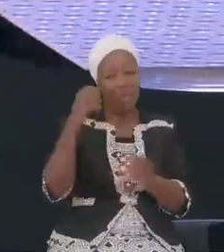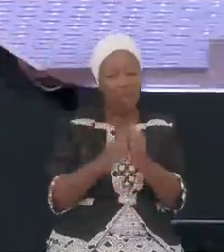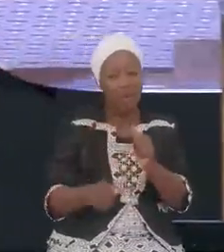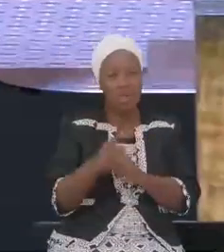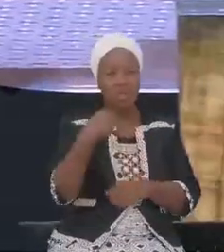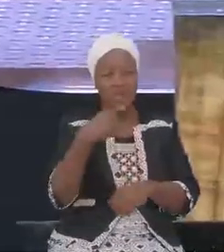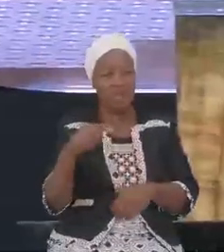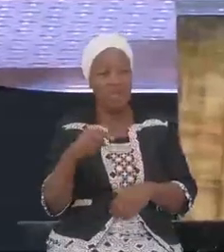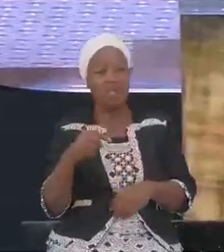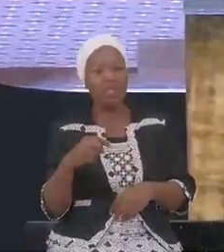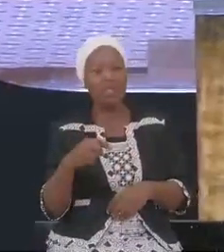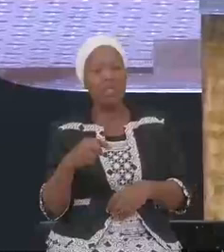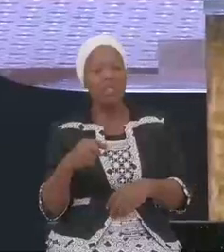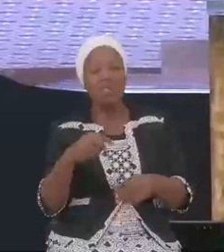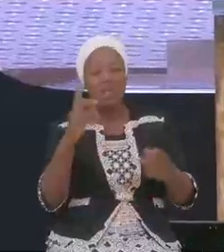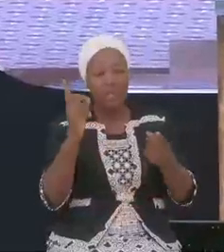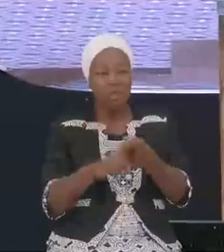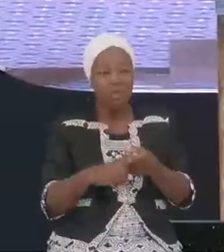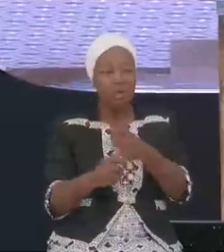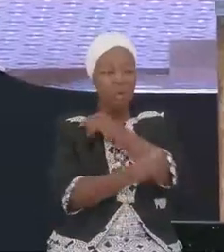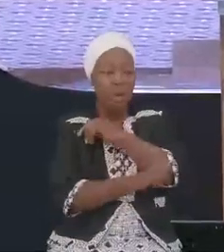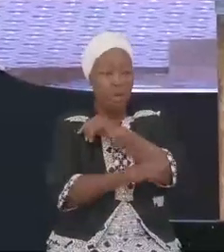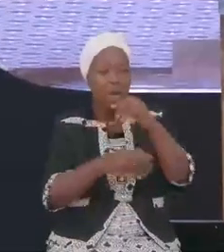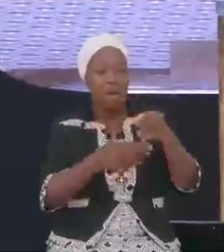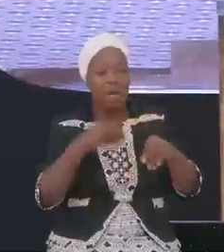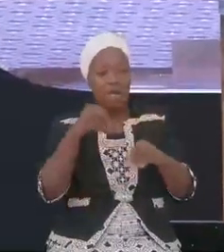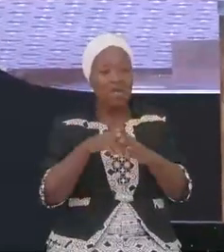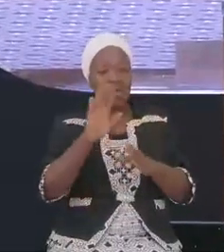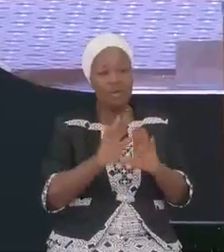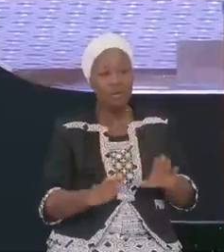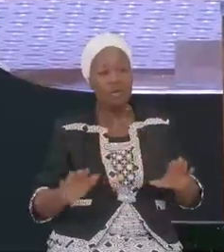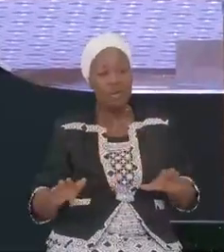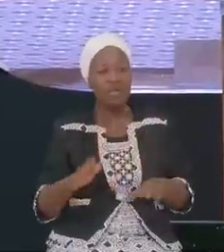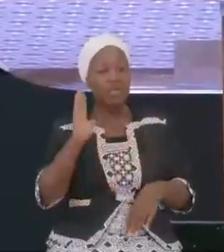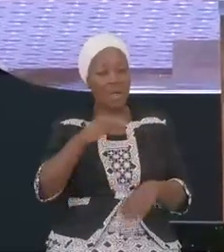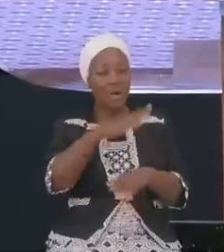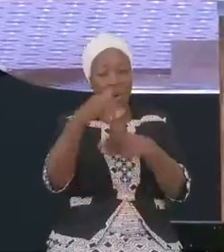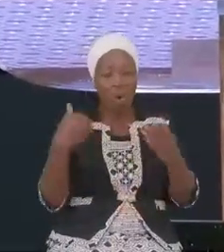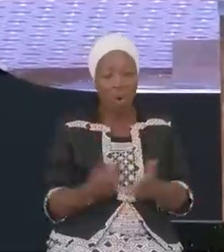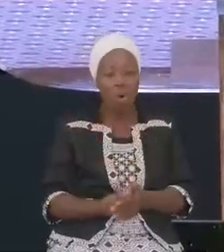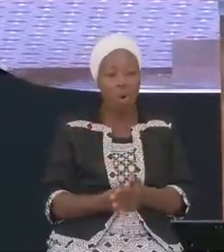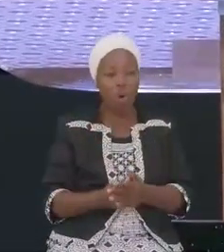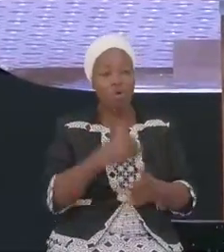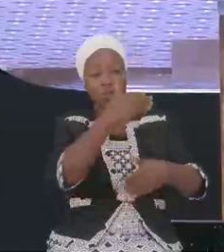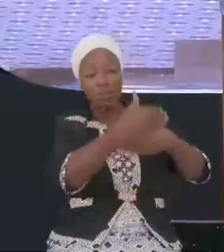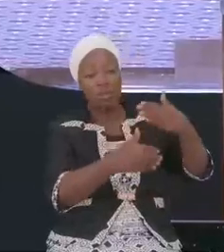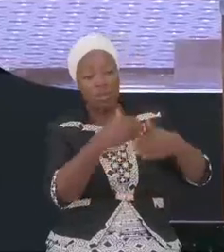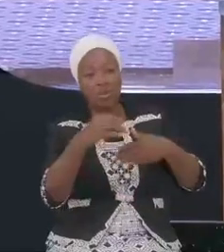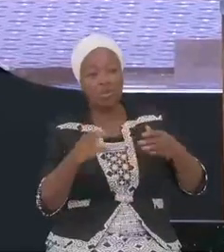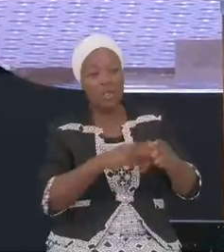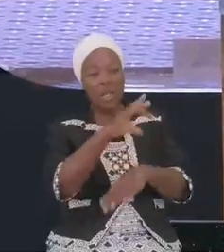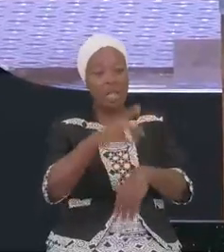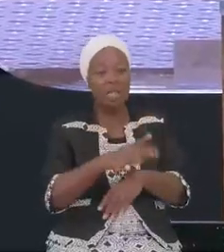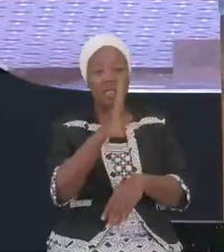Et de l'alliance que Dieu a traité avec nos pères, en disant à Abraham, toutes les familles de la terre seront bénies en ta